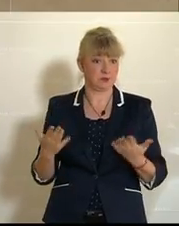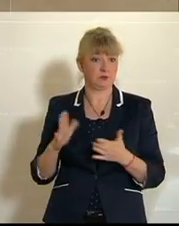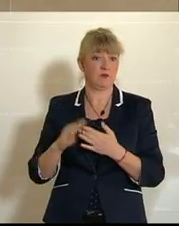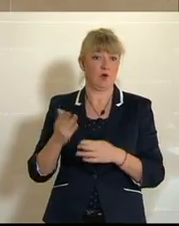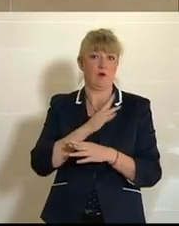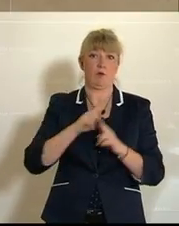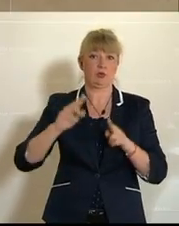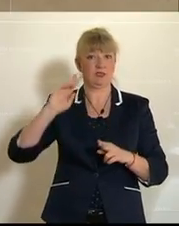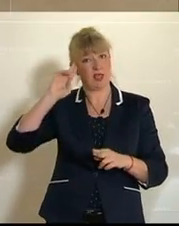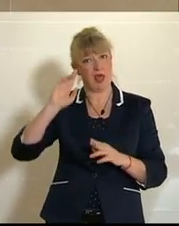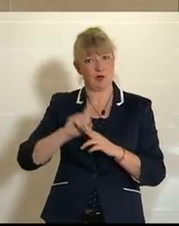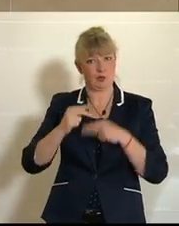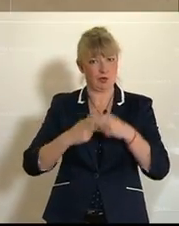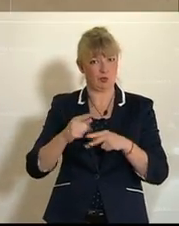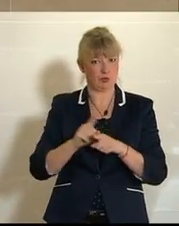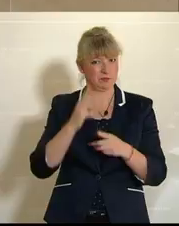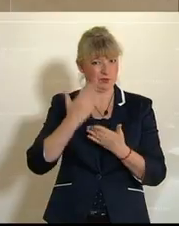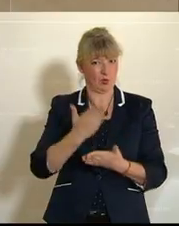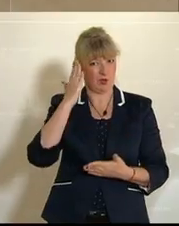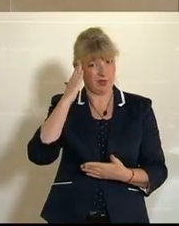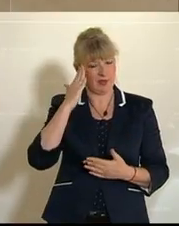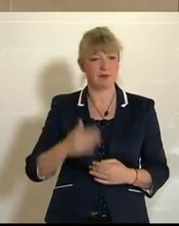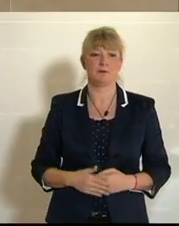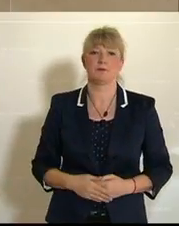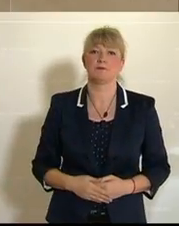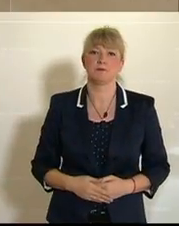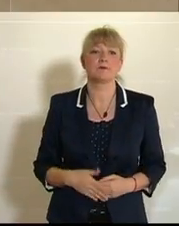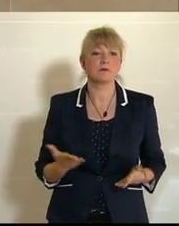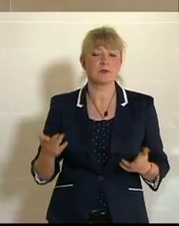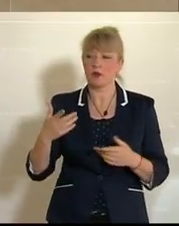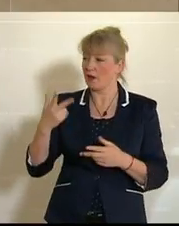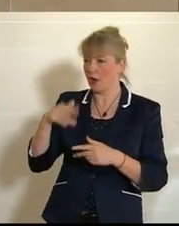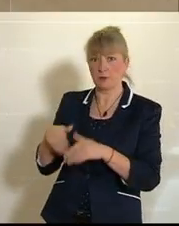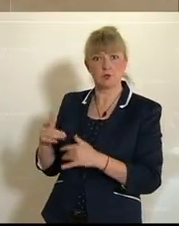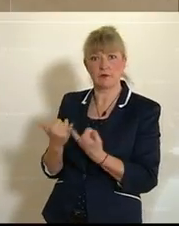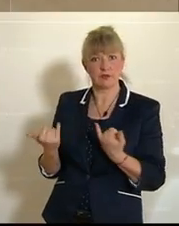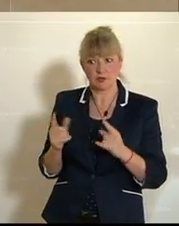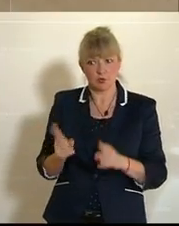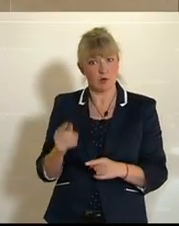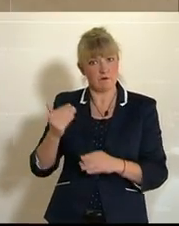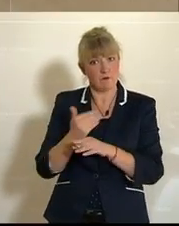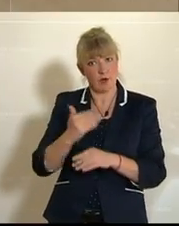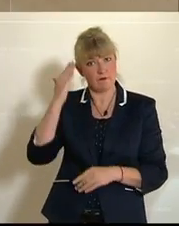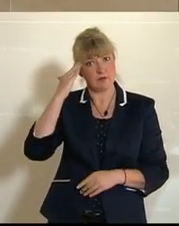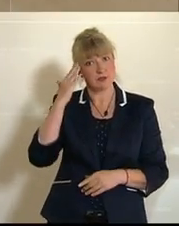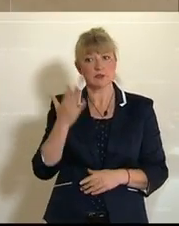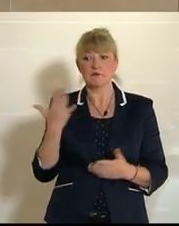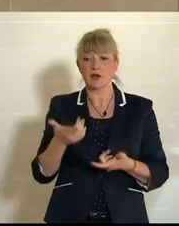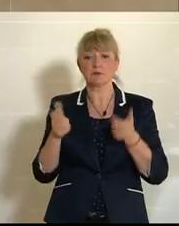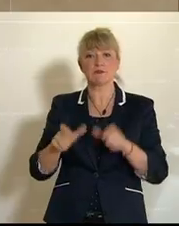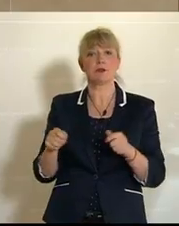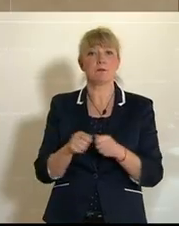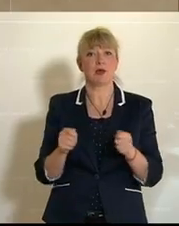der Bundeswehruntersuchung eben kennen. Wie sollen Sie, Herr Minister, sonst wissen, welche